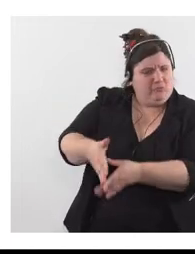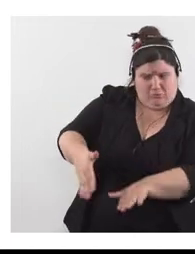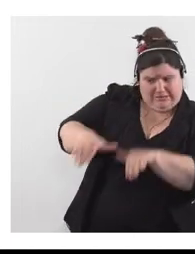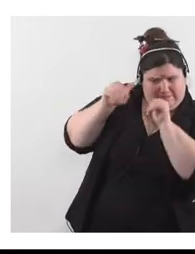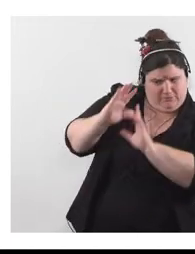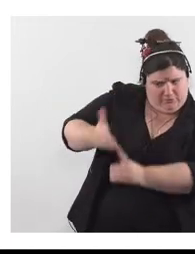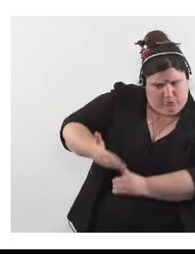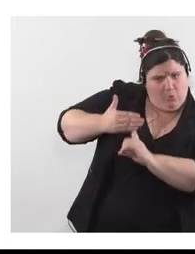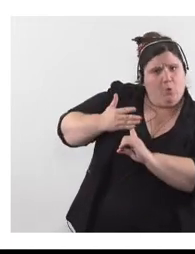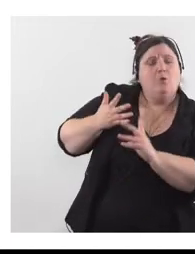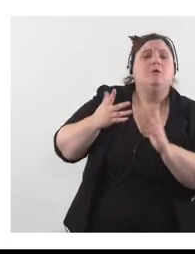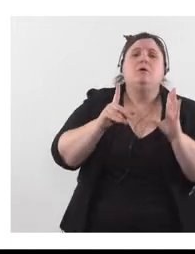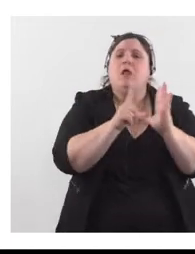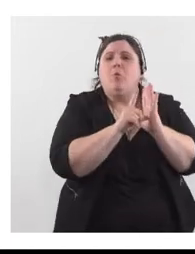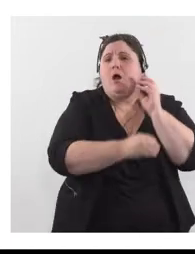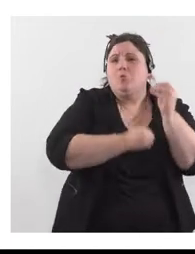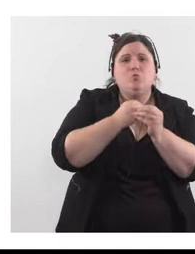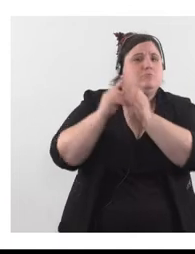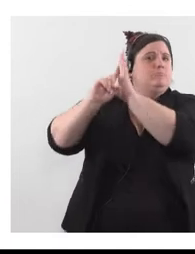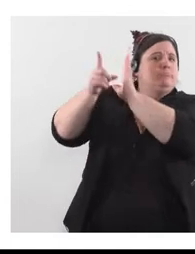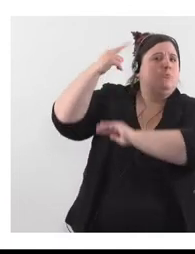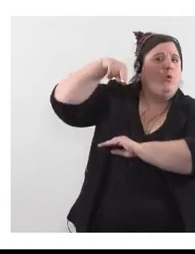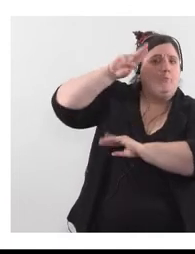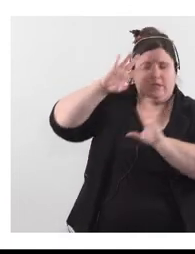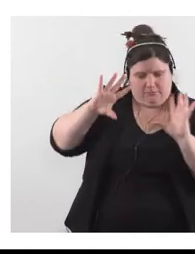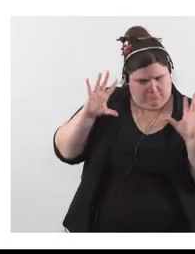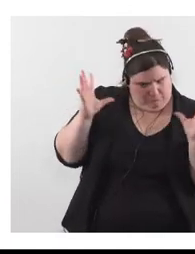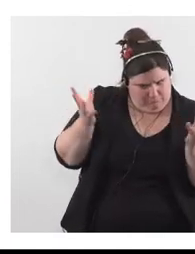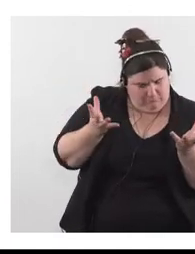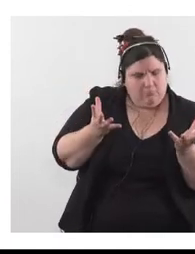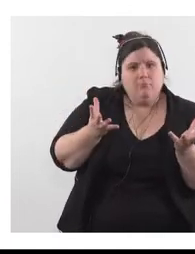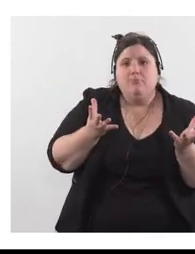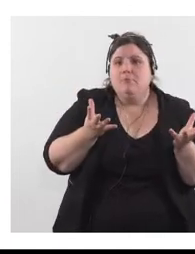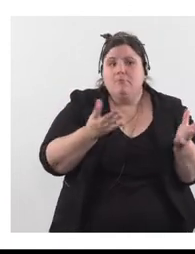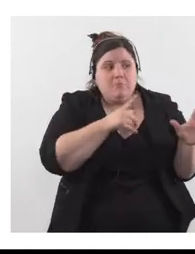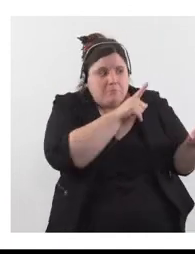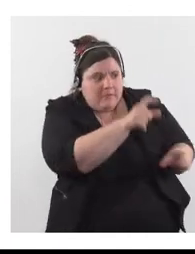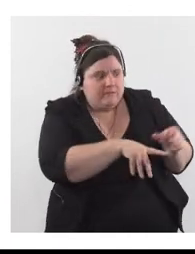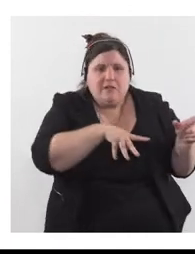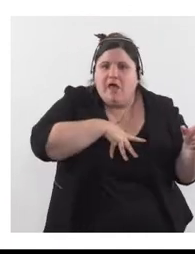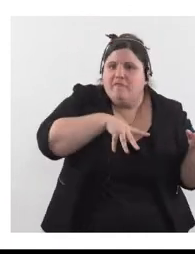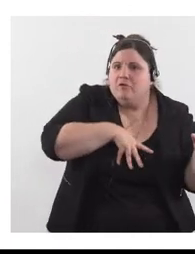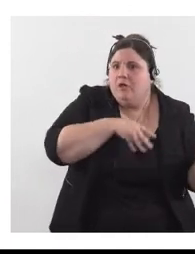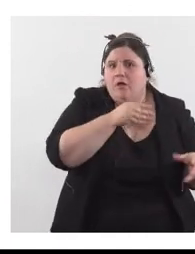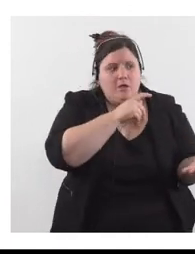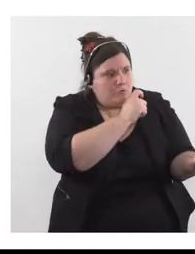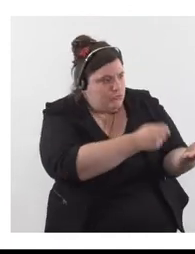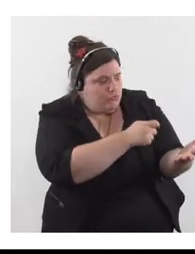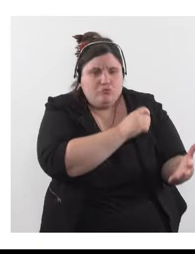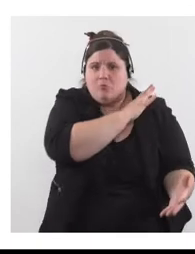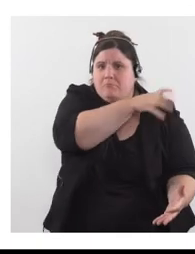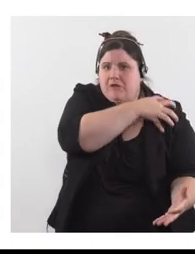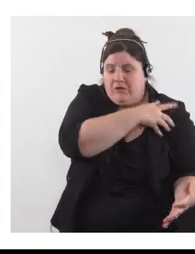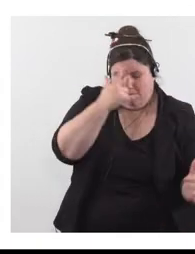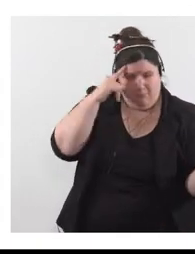que ce soit dans la loi ou les directives, sont pour finir très, très peu connus des avocats, des magistrats. Et ce